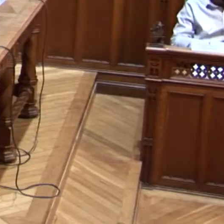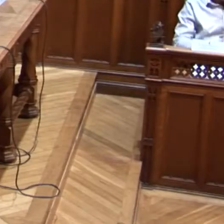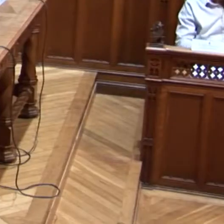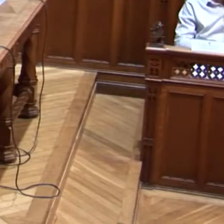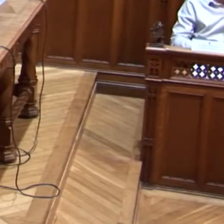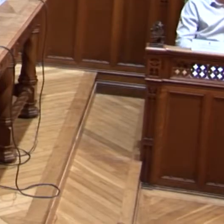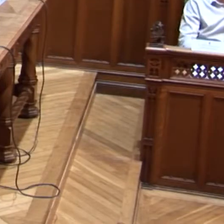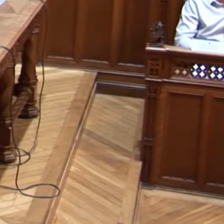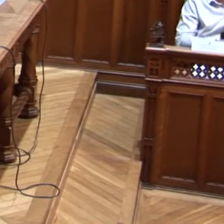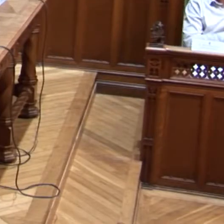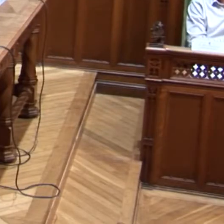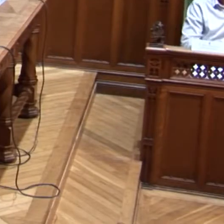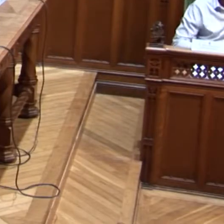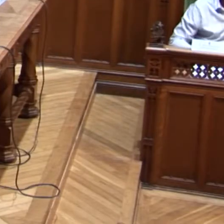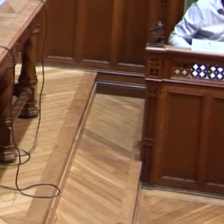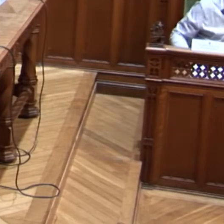Gracias.